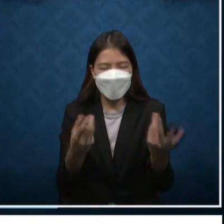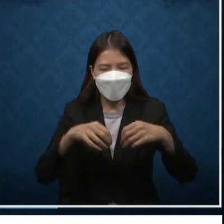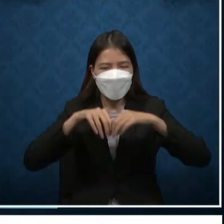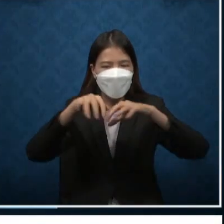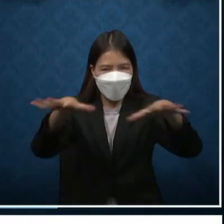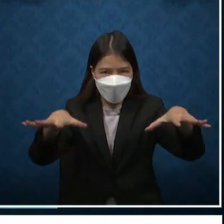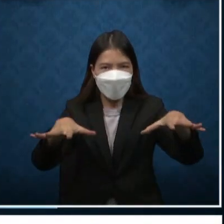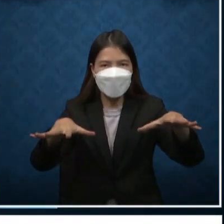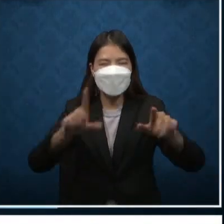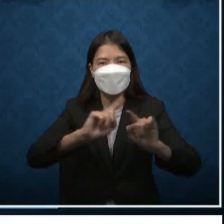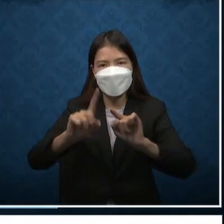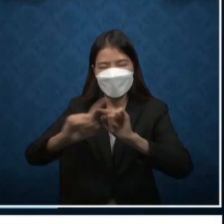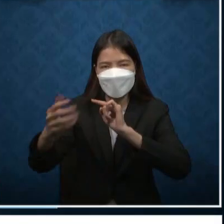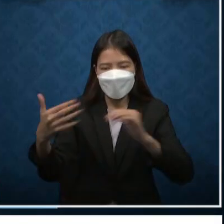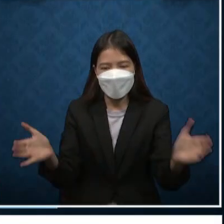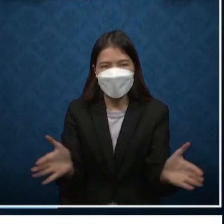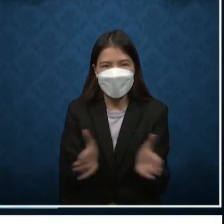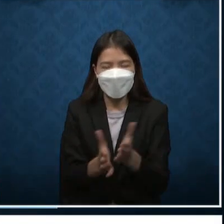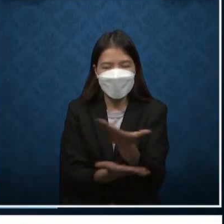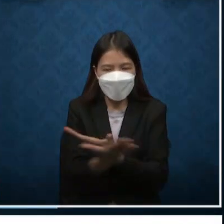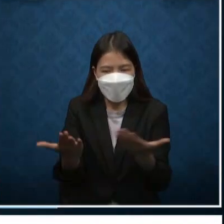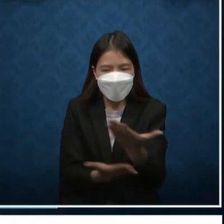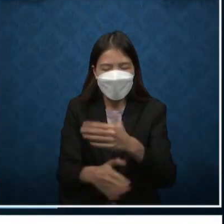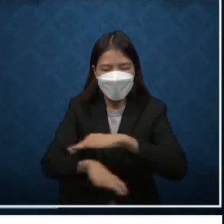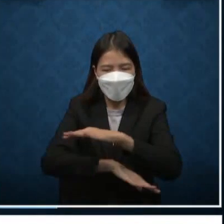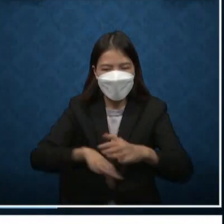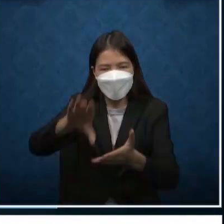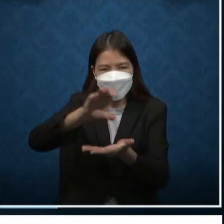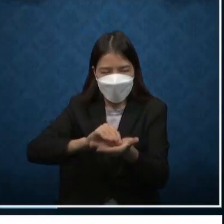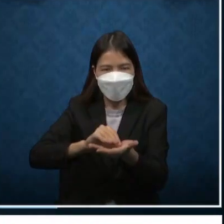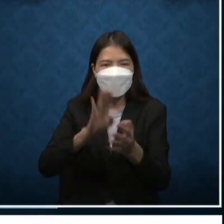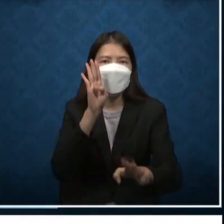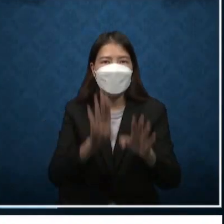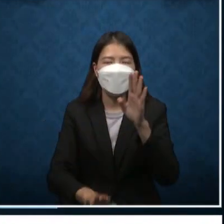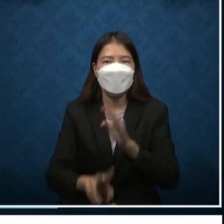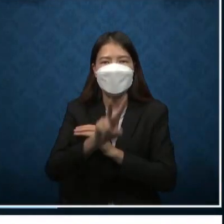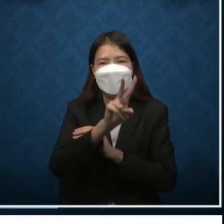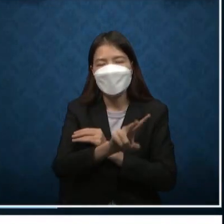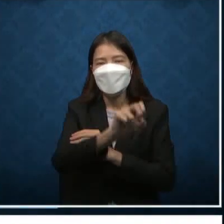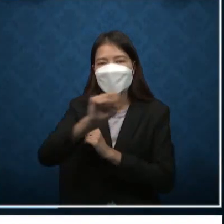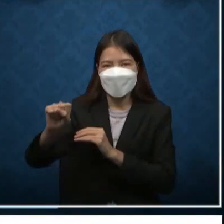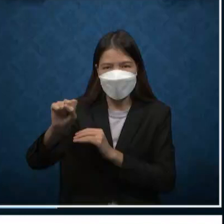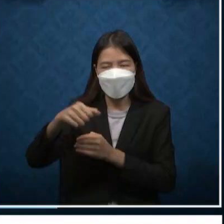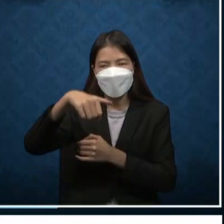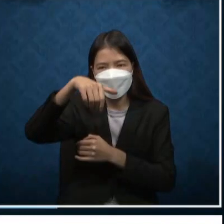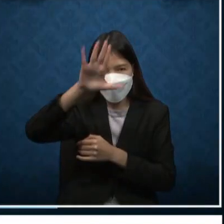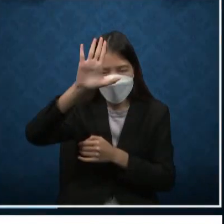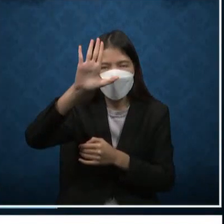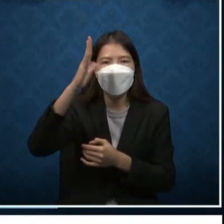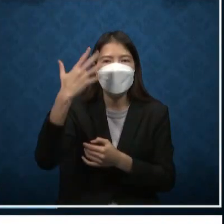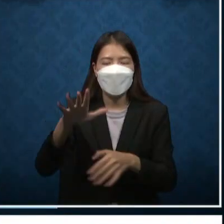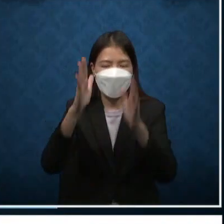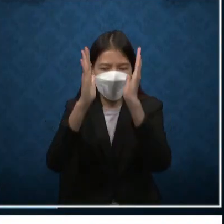ษภาในครั้งนั้มีเข้ารวมประชุมสำนาเก็บรบรวมขอมูลแล้วได้ประมาณ 223,425